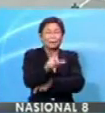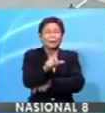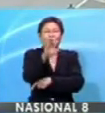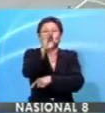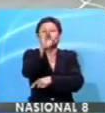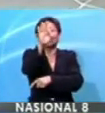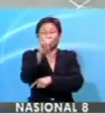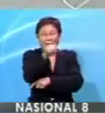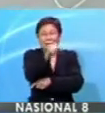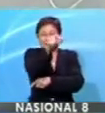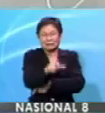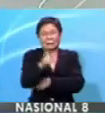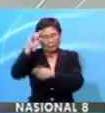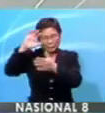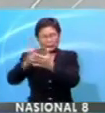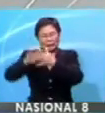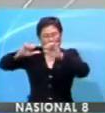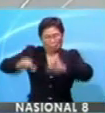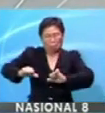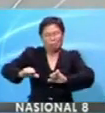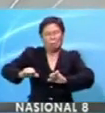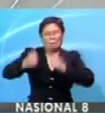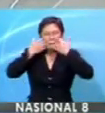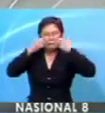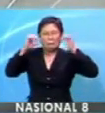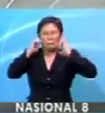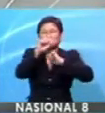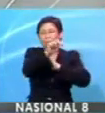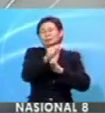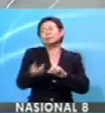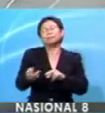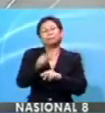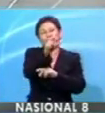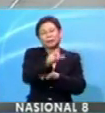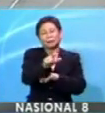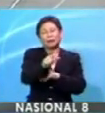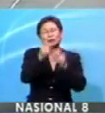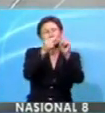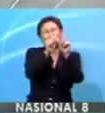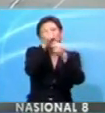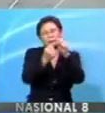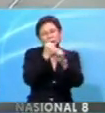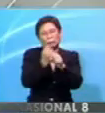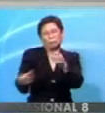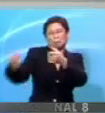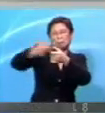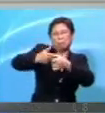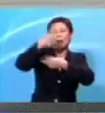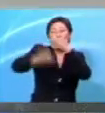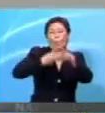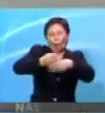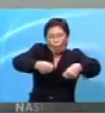kalangan pelumba tetap yakin mampu meningkatkan keupayaannya bagi dirinya yang telah lebih 11 tahun berkecimpung dalam dunia